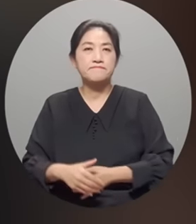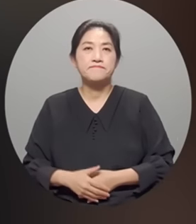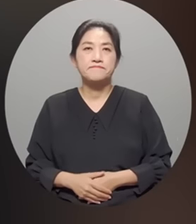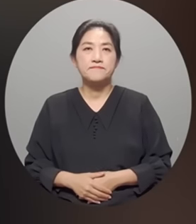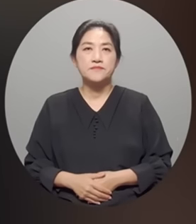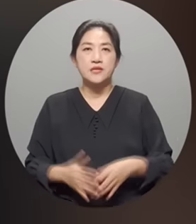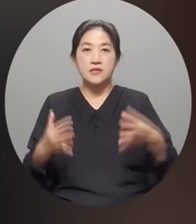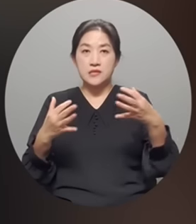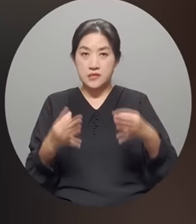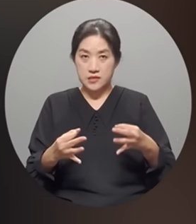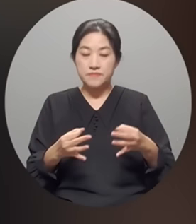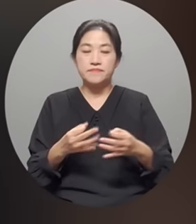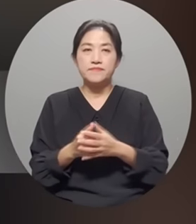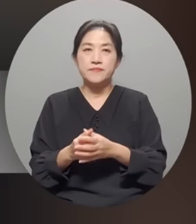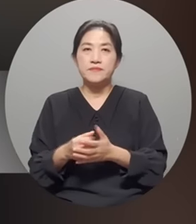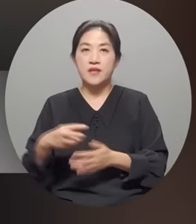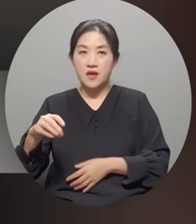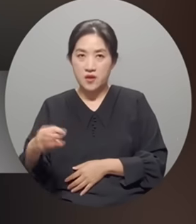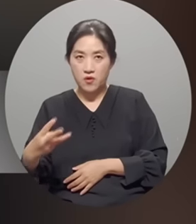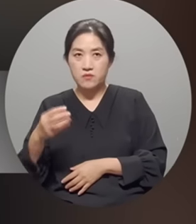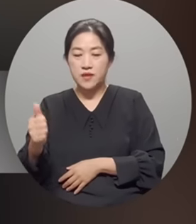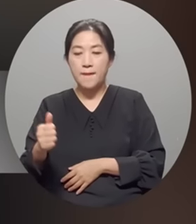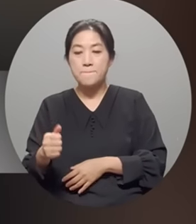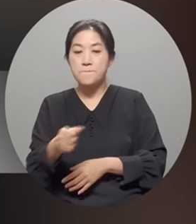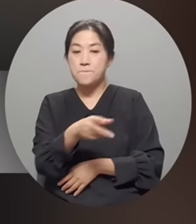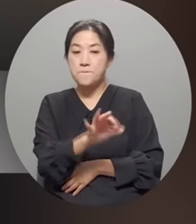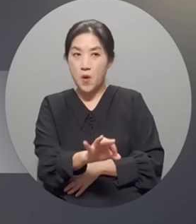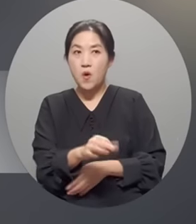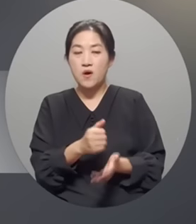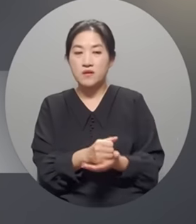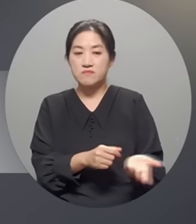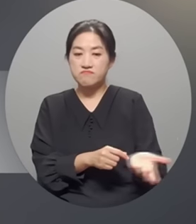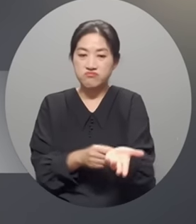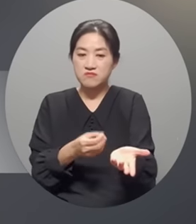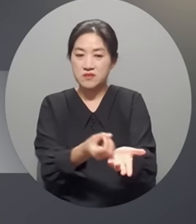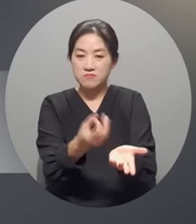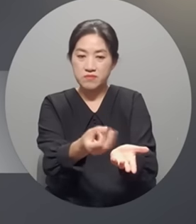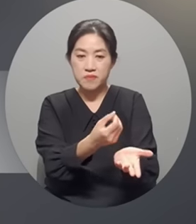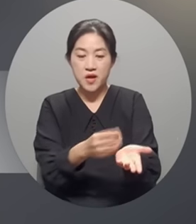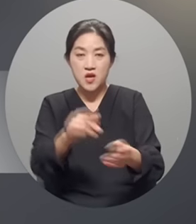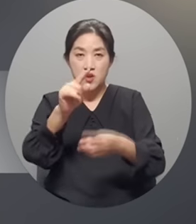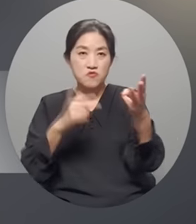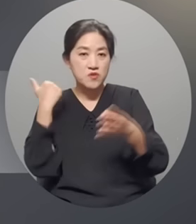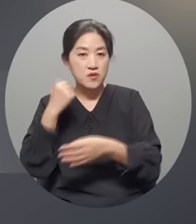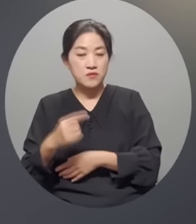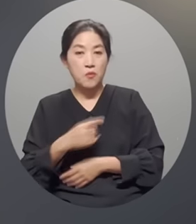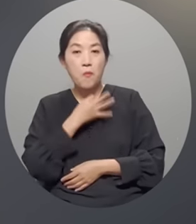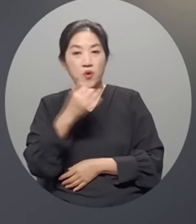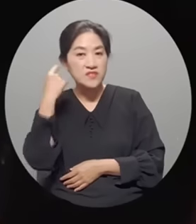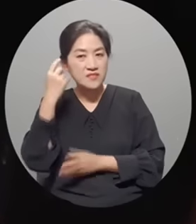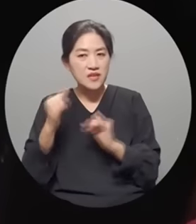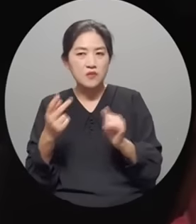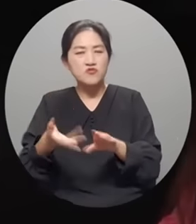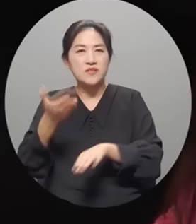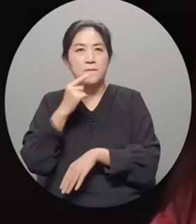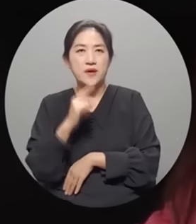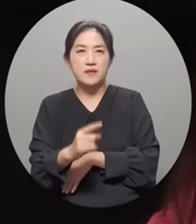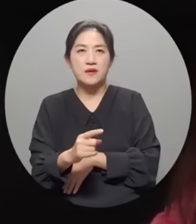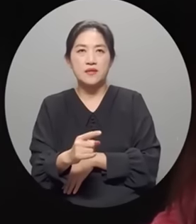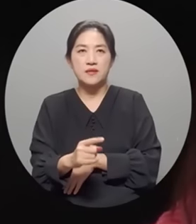김 소장은 명 씨로부터 윤 대통령 육성을 들은 사람이 최소 두 명 이상이라고 했습니다. 김 전 의원